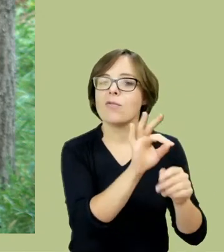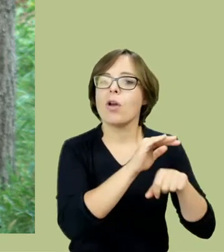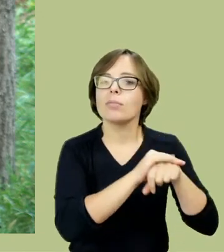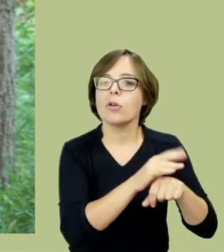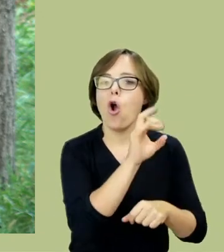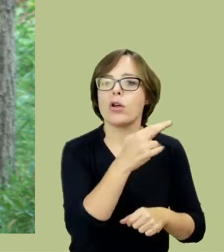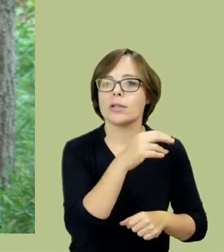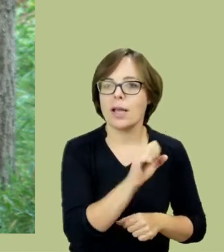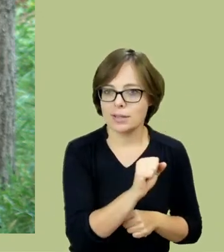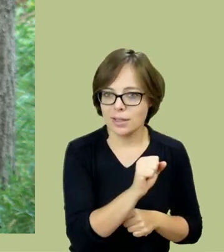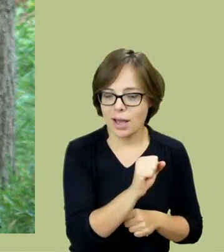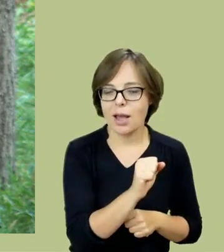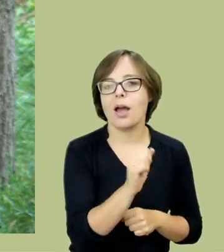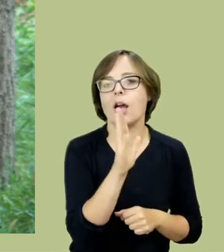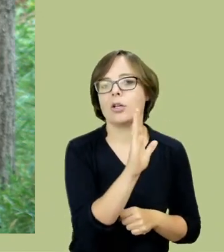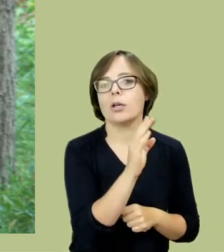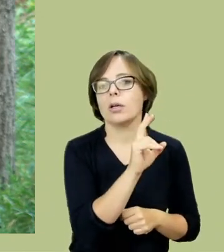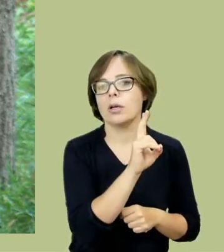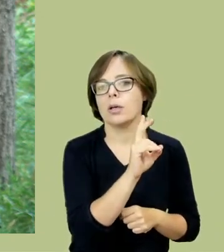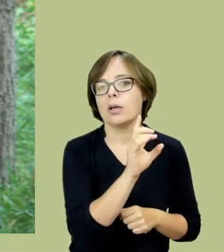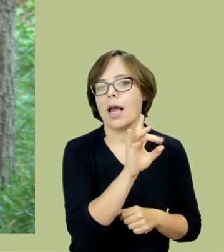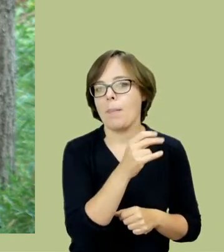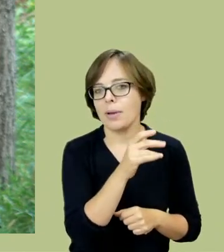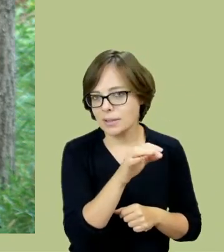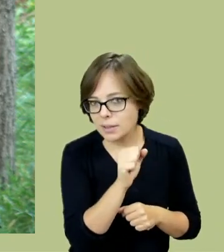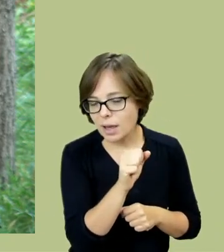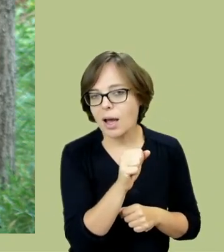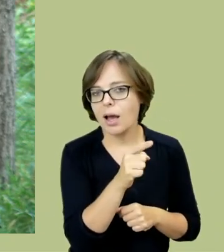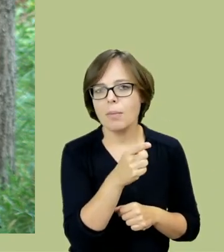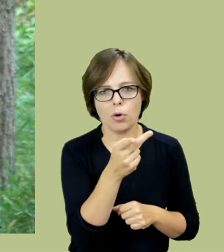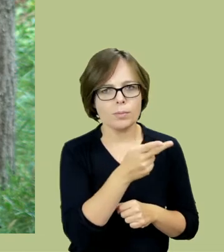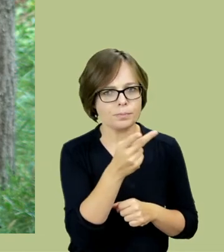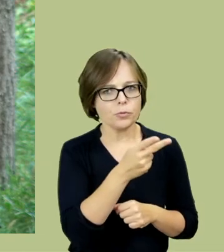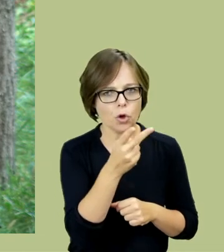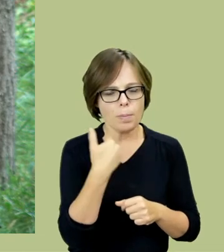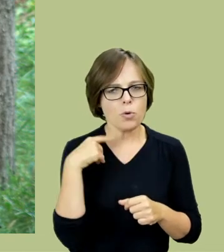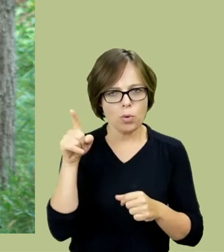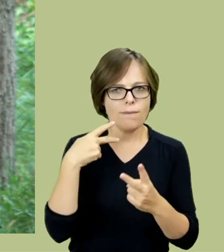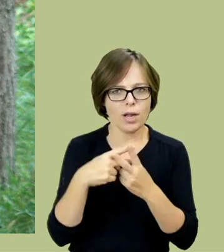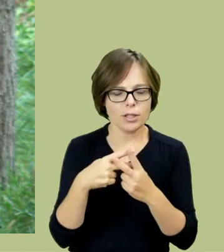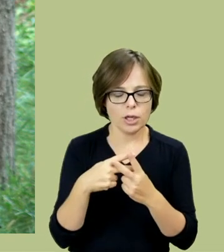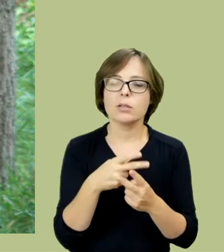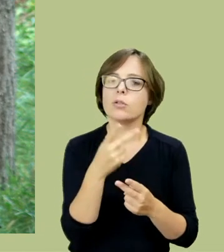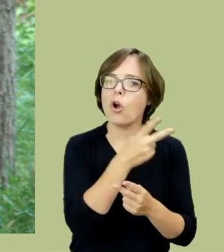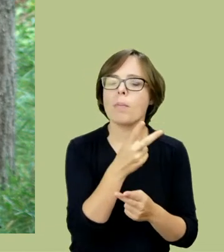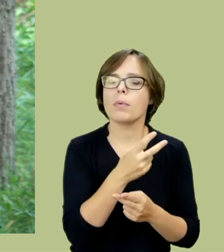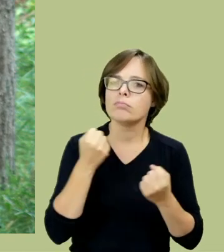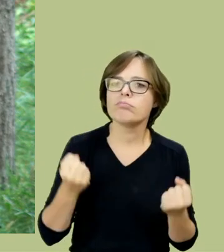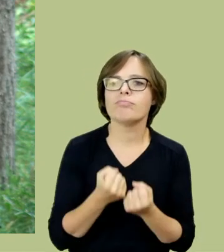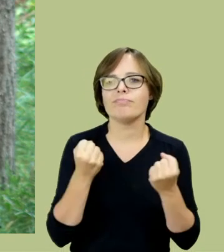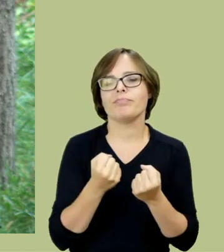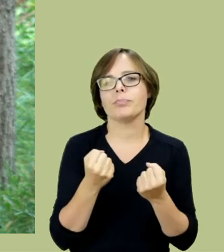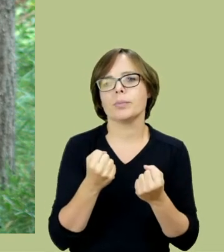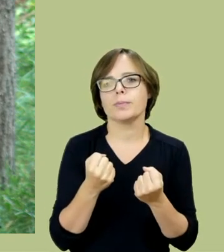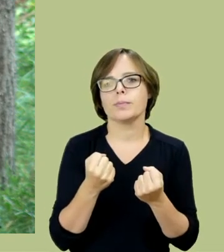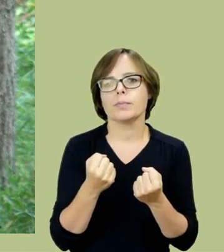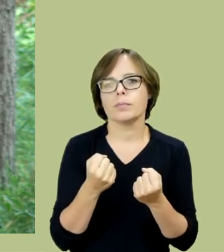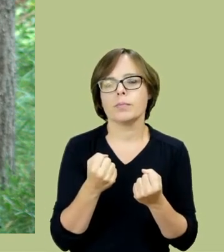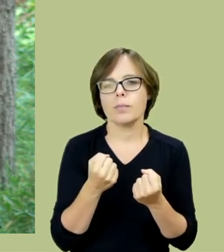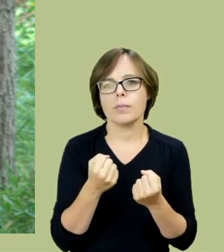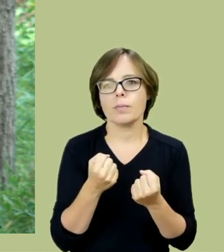następną kobietą bohaterką wartą wspomnienia, one tam były w więzieniu obie, próbowały te